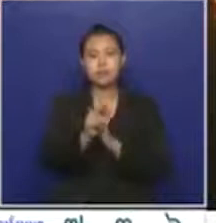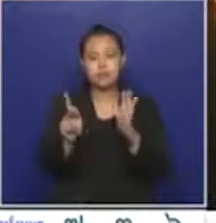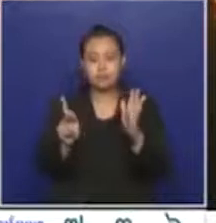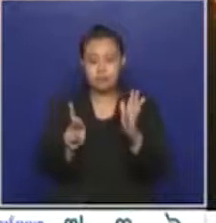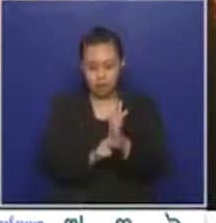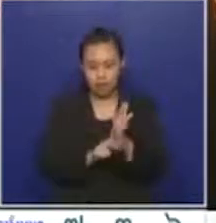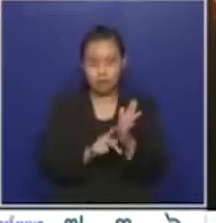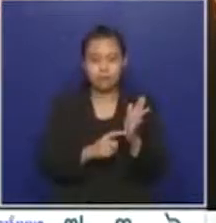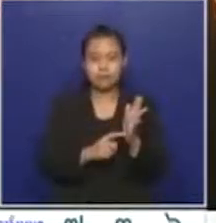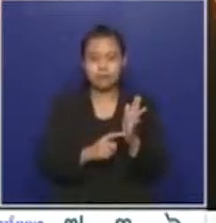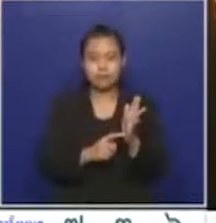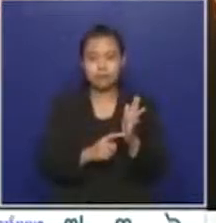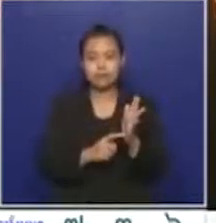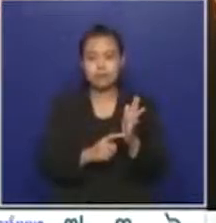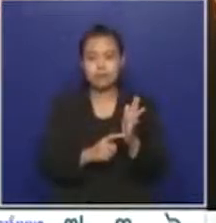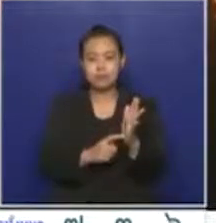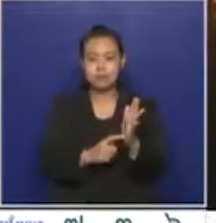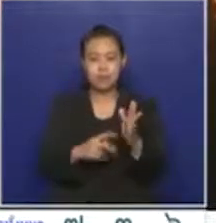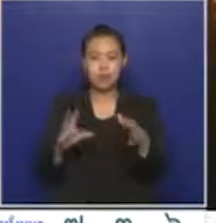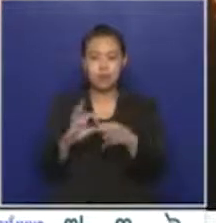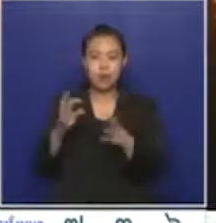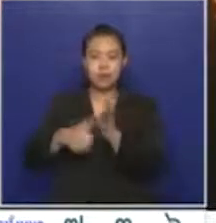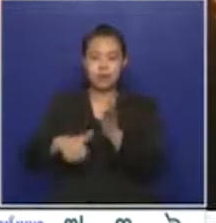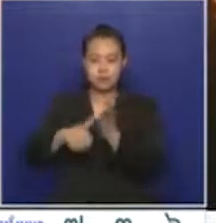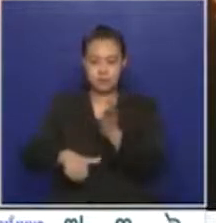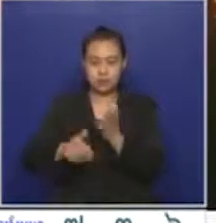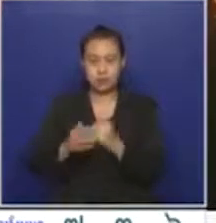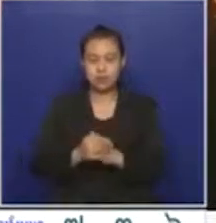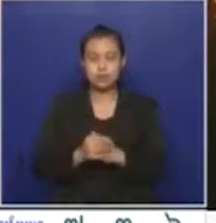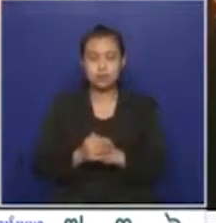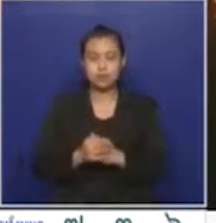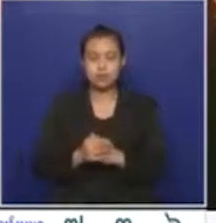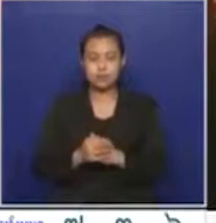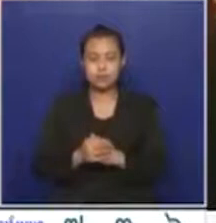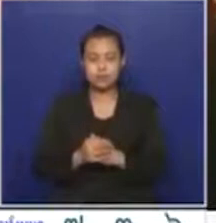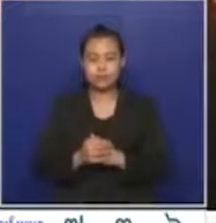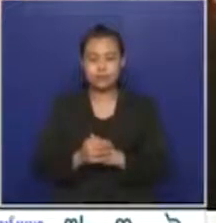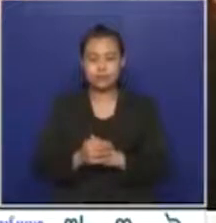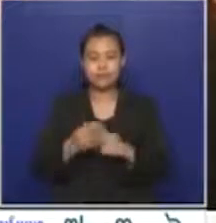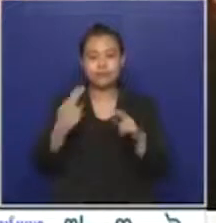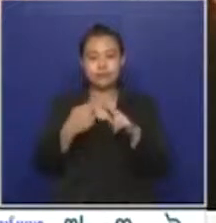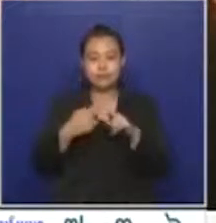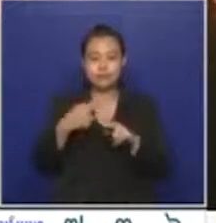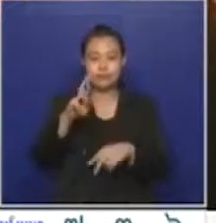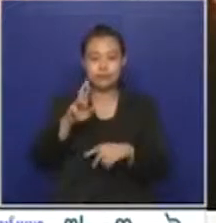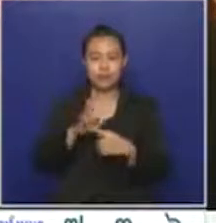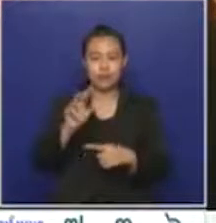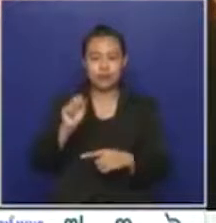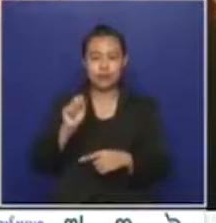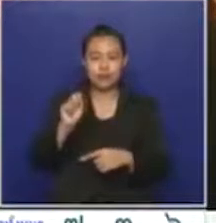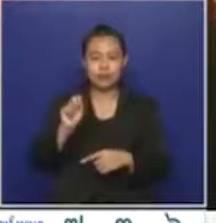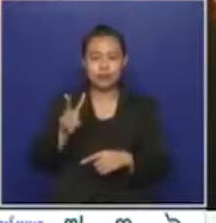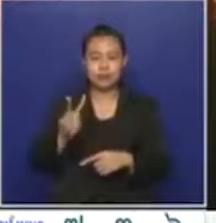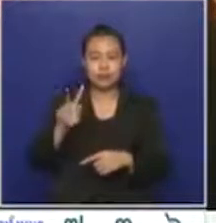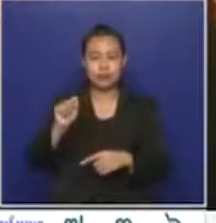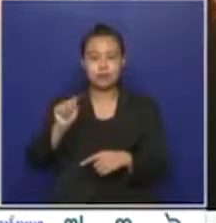ายที่เกี่ยวข้องกฎหมายที่เกี่ยวกับภาษีโดยตรงก็คือกฎหมายประมวลรัษฎากรดังนั้นต้องมีการพิจารณาแก้ไขกฎห